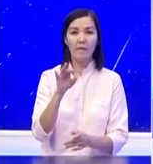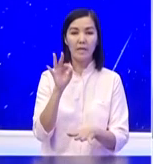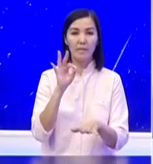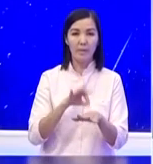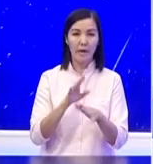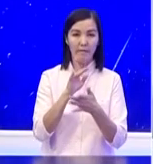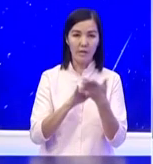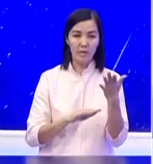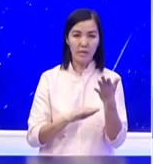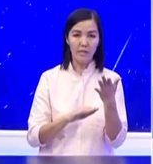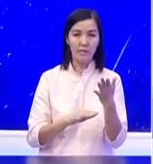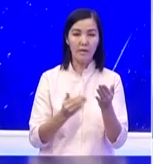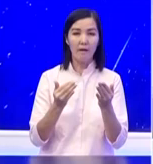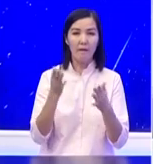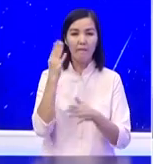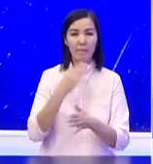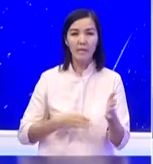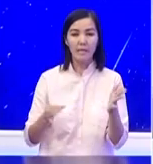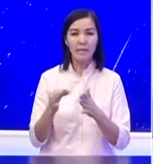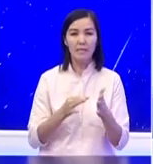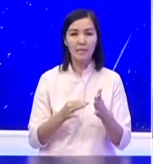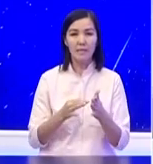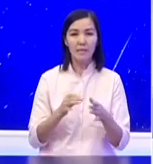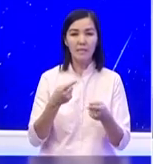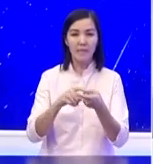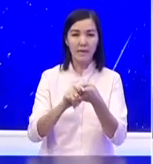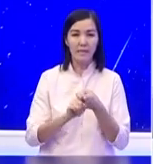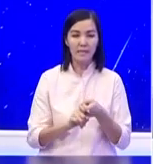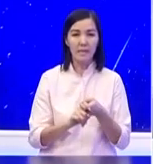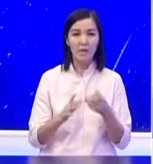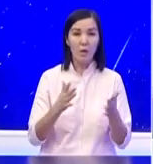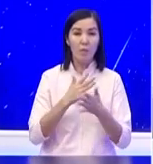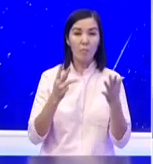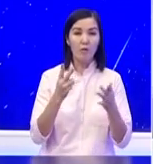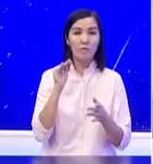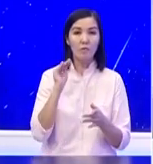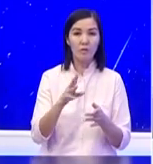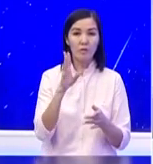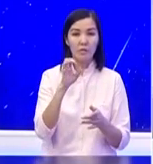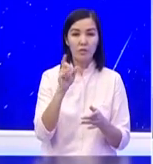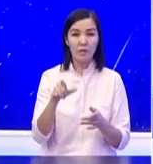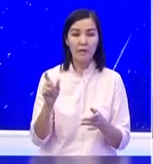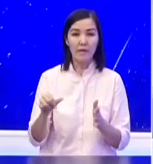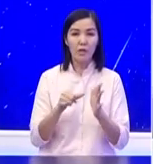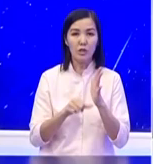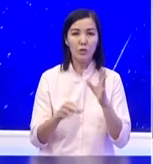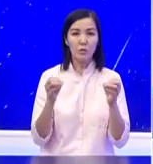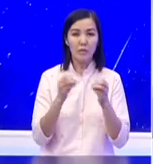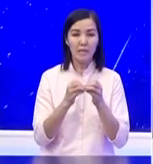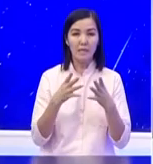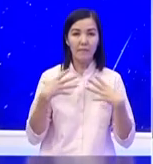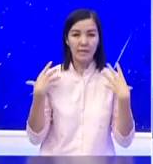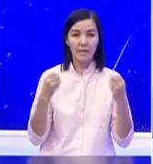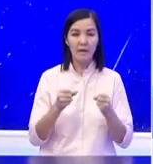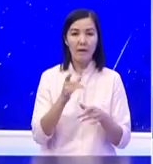Коронавирус продолжает свое наступление. В Алматинской области им заразились более 2300 человек, 610 выздоровело.